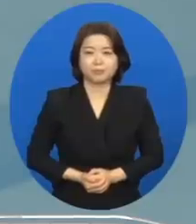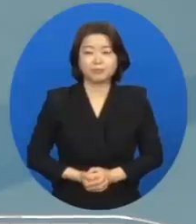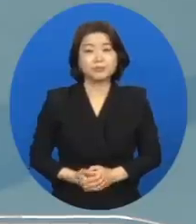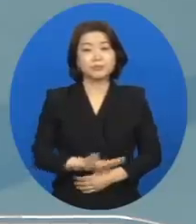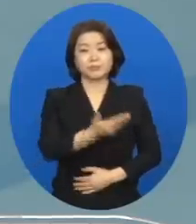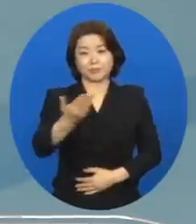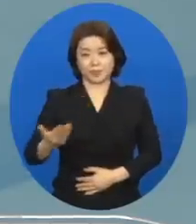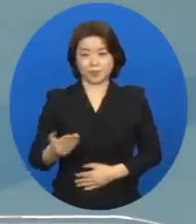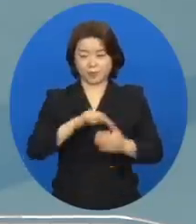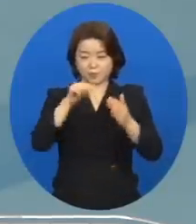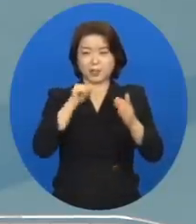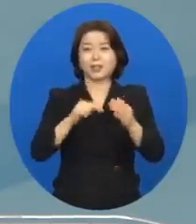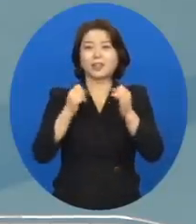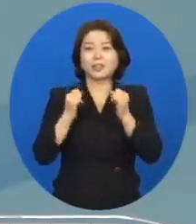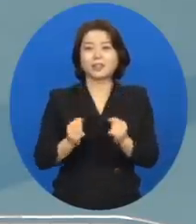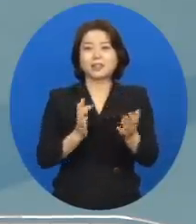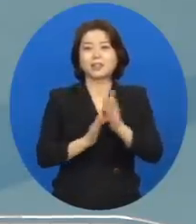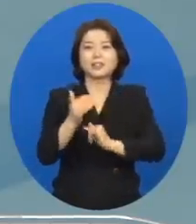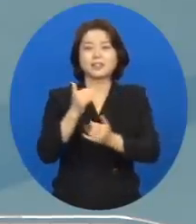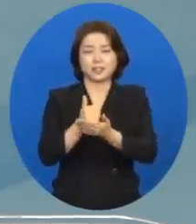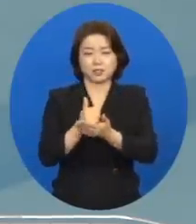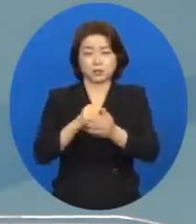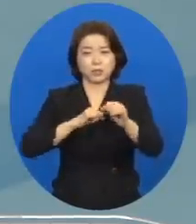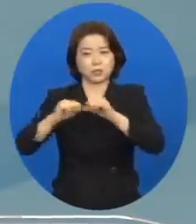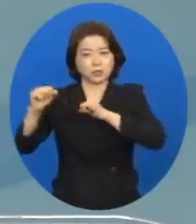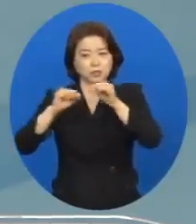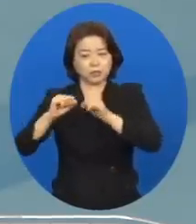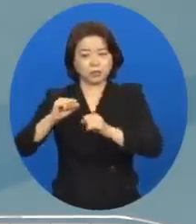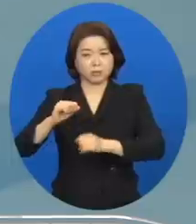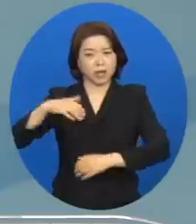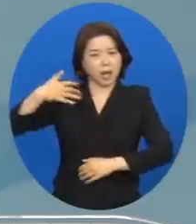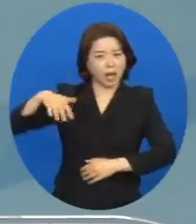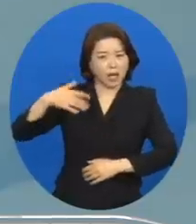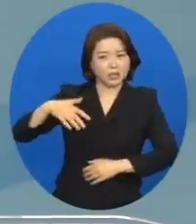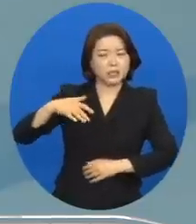여러분 안에 계신 예수님께서 역사하지 못하시고 있는